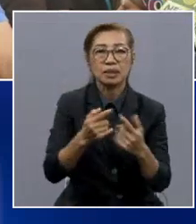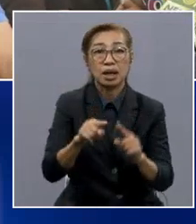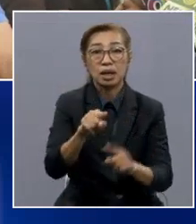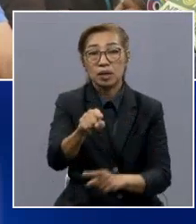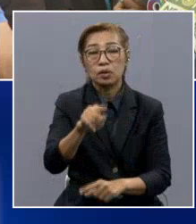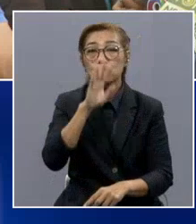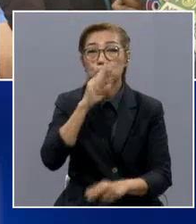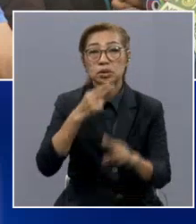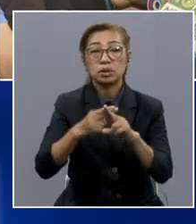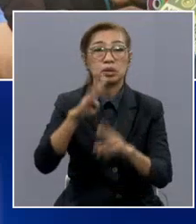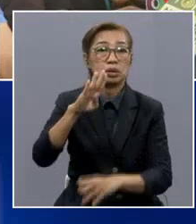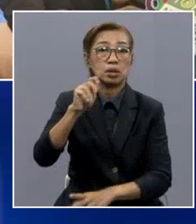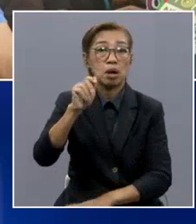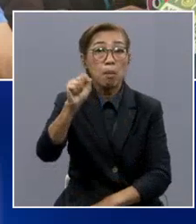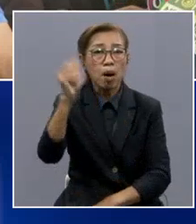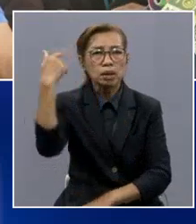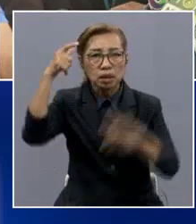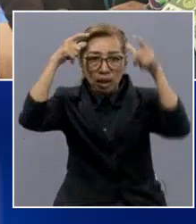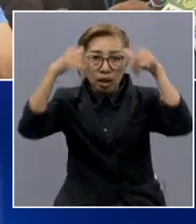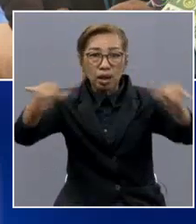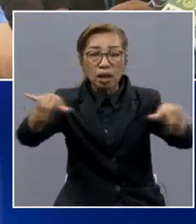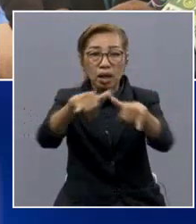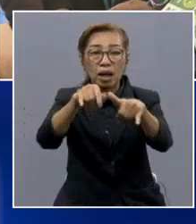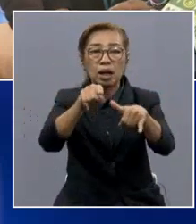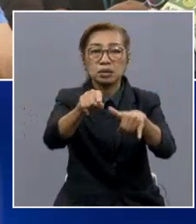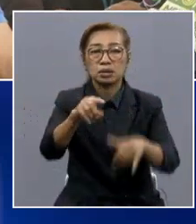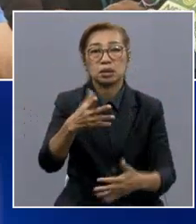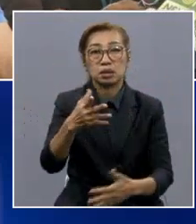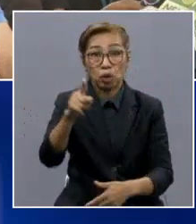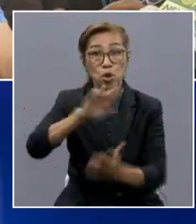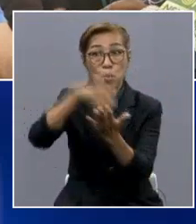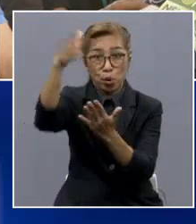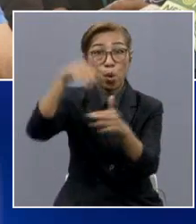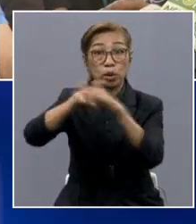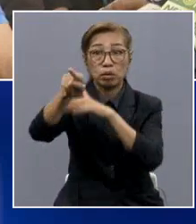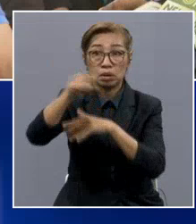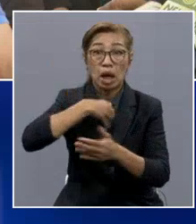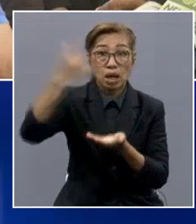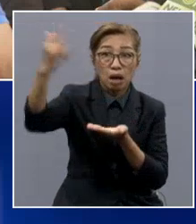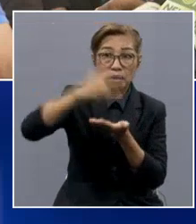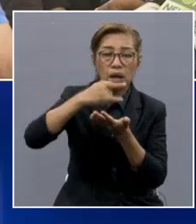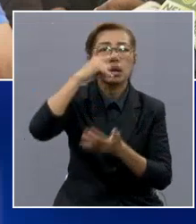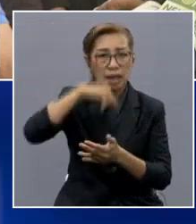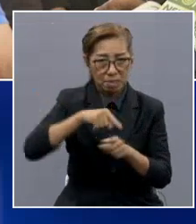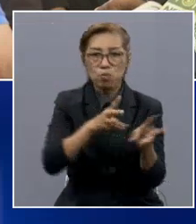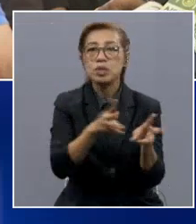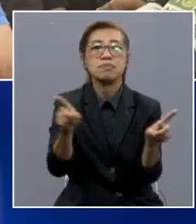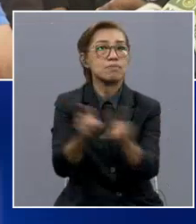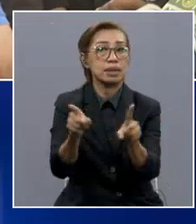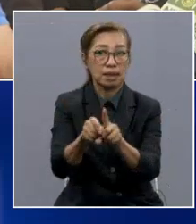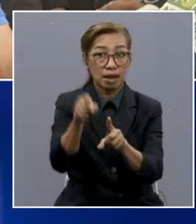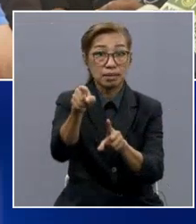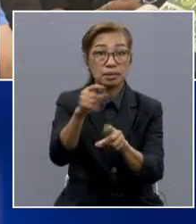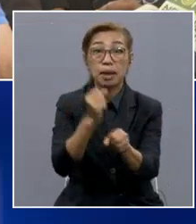ธ์อยู่วิทยาหรือว่าในบอสทายาทกระทิงแดงอยากจะกลับเมืองไทยก็ต้องกลับมาแบบวิธีเดียวกันก็คือกลับเข้ามา